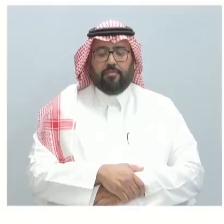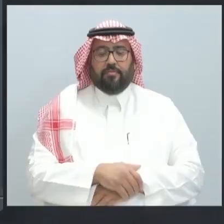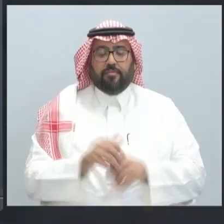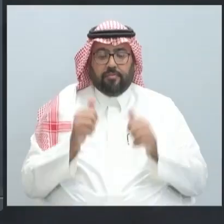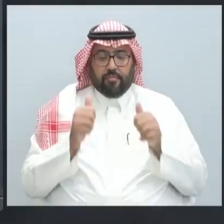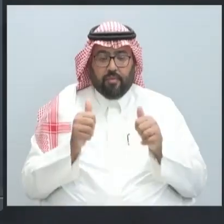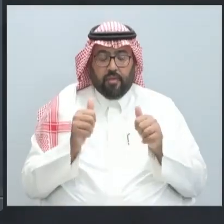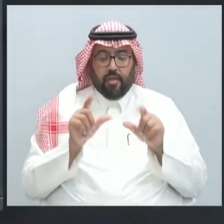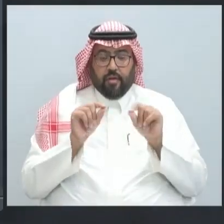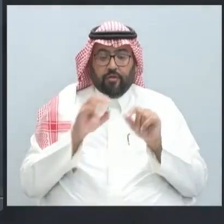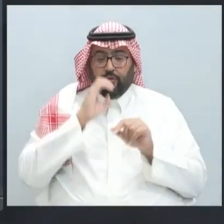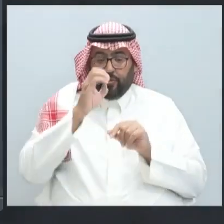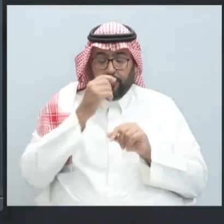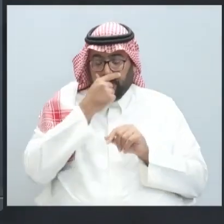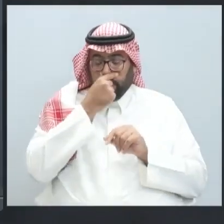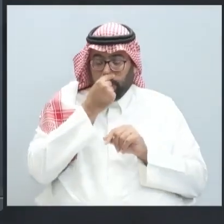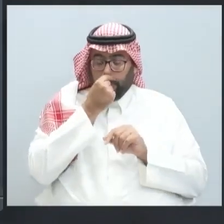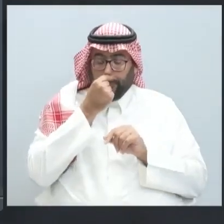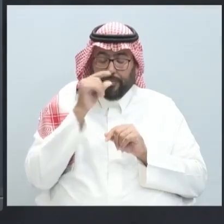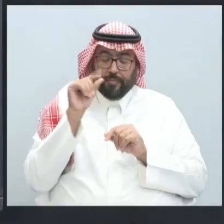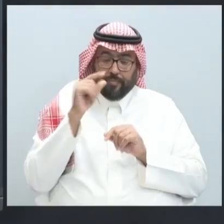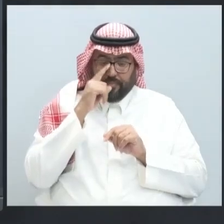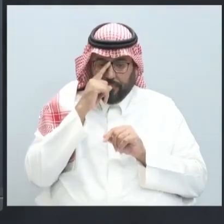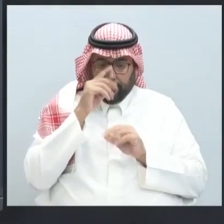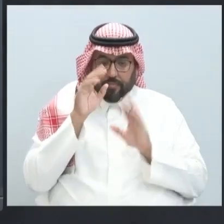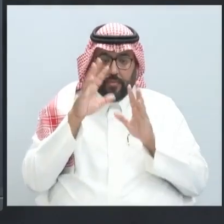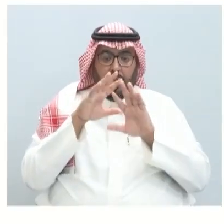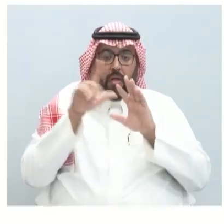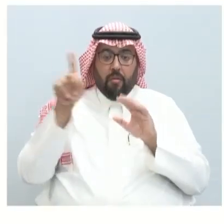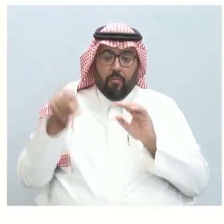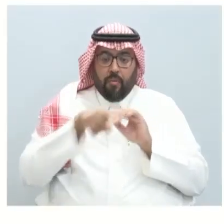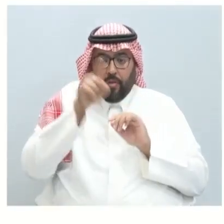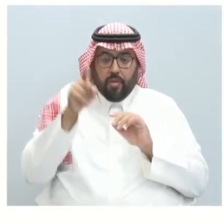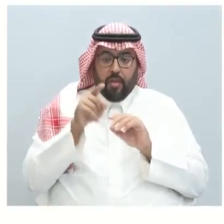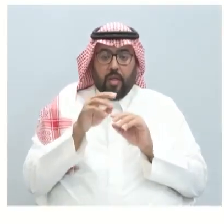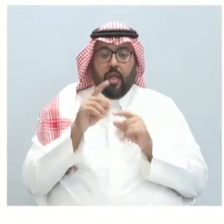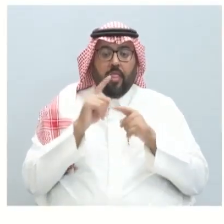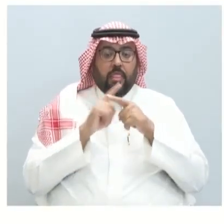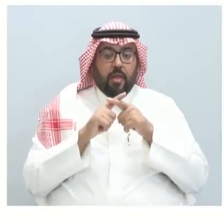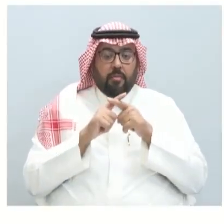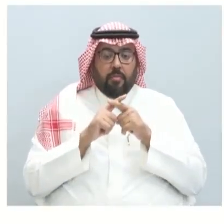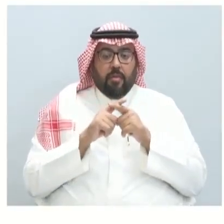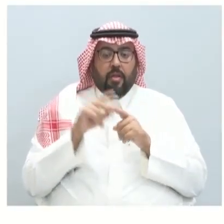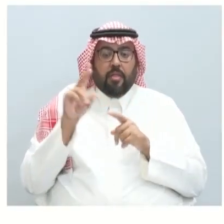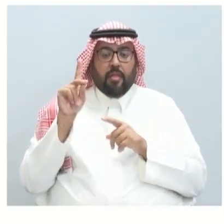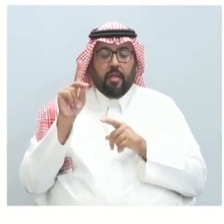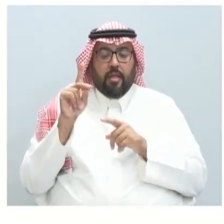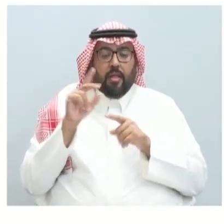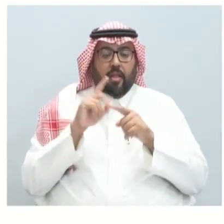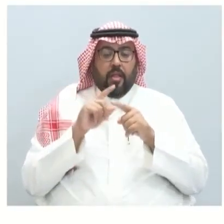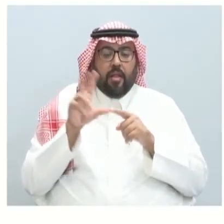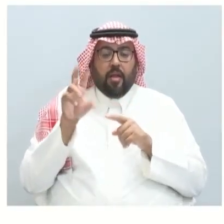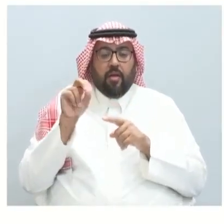هاي مبدعينه وصلت الاجابه بارك الله فيكم حتى نوجد المحيط اضرب بارك الله فيكم طاء في